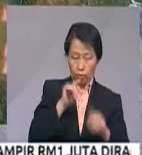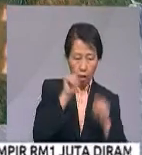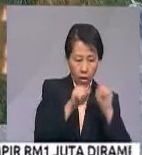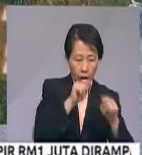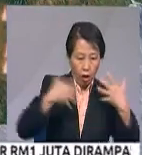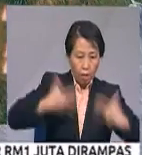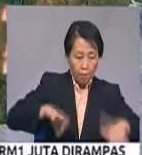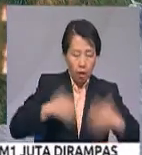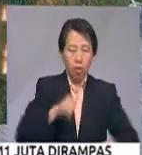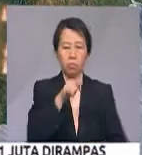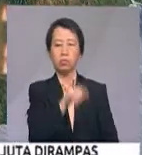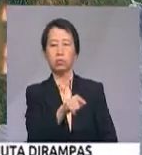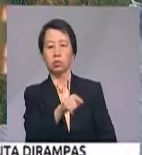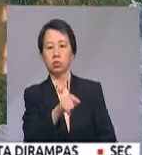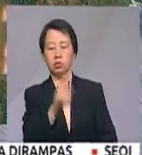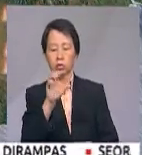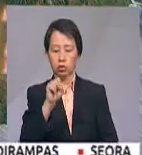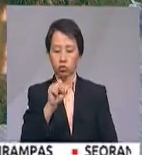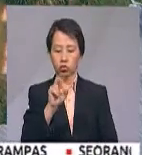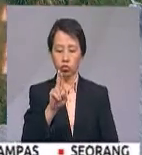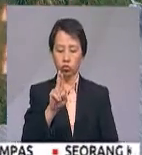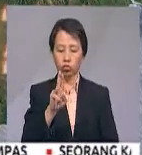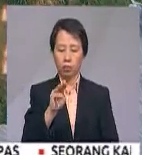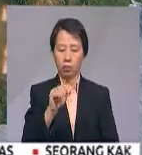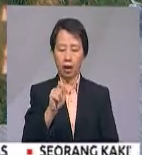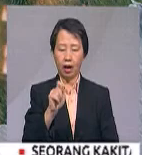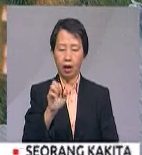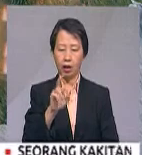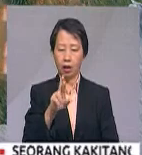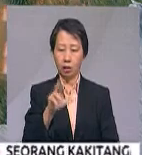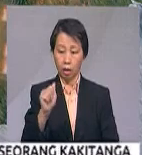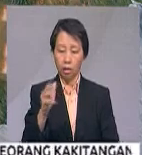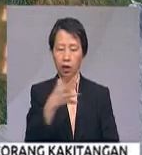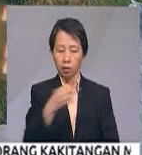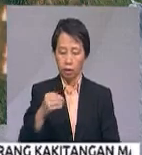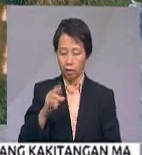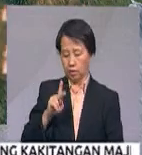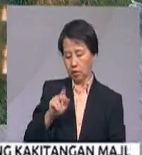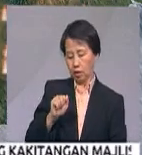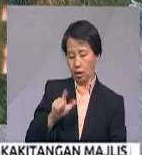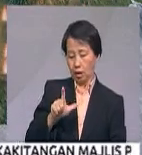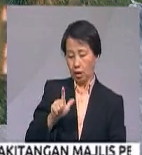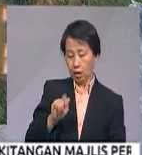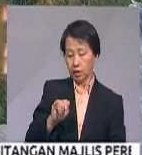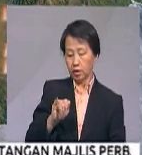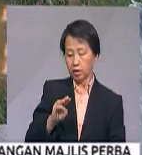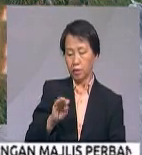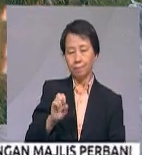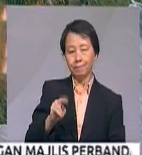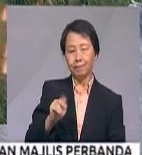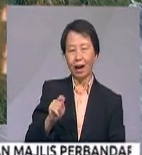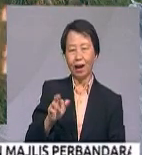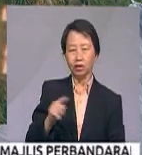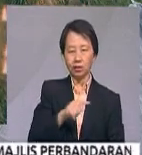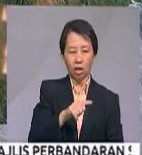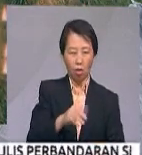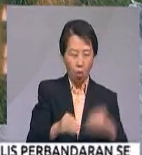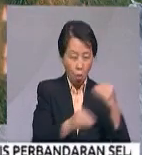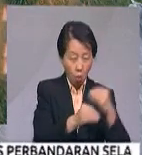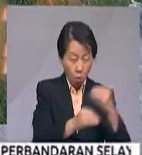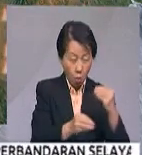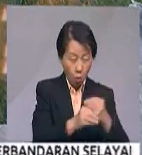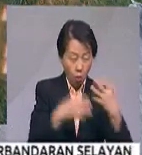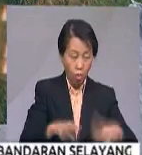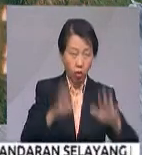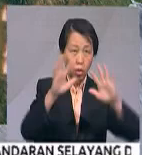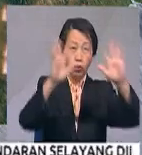panas yang telah dikesan di Sumatera dan Kalimantan. Kesan daripada pertambahan bilangan titik panas tersebut telah menyebabkan cuaca